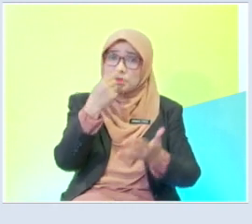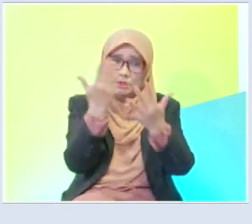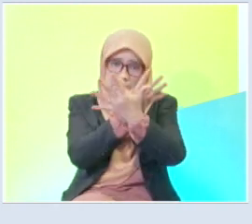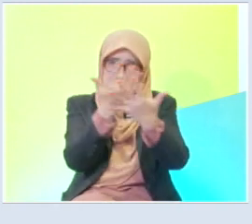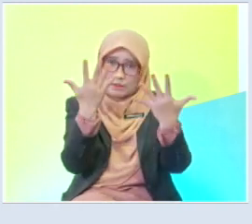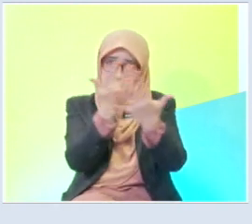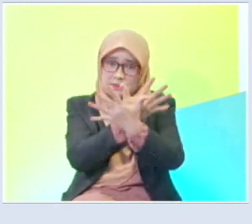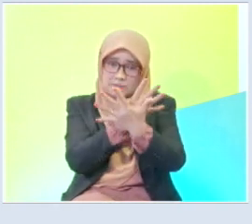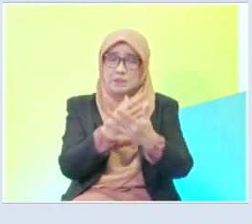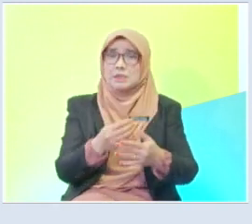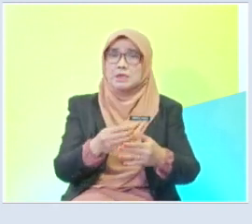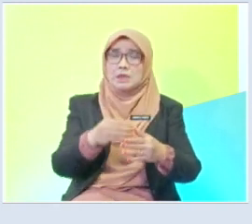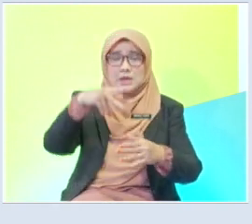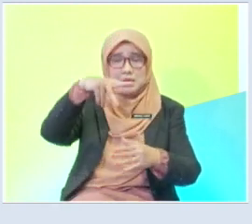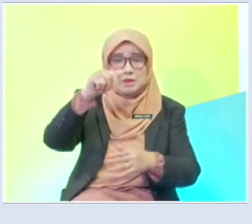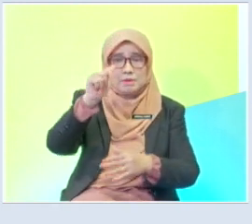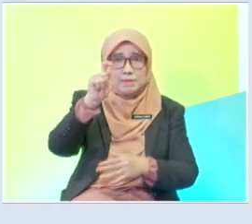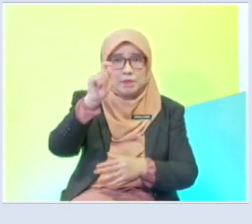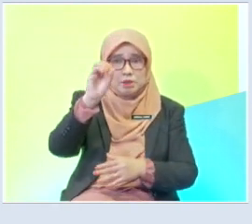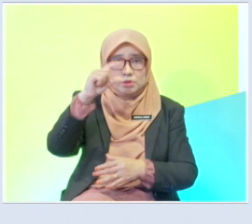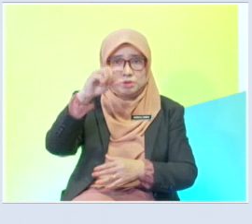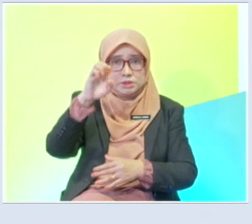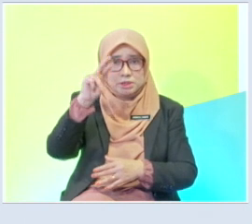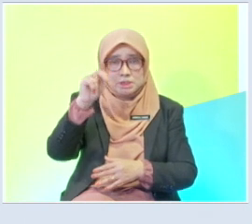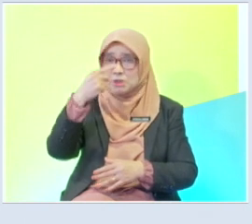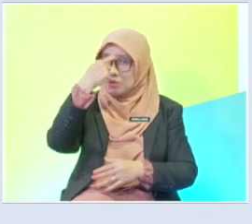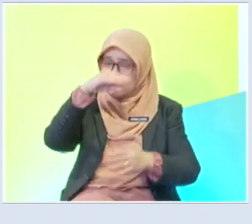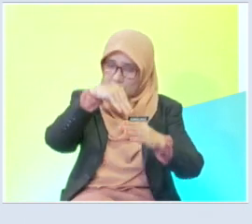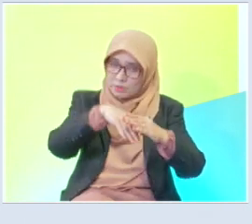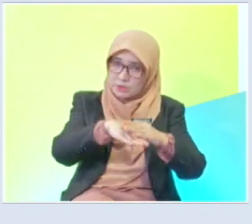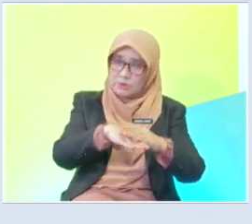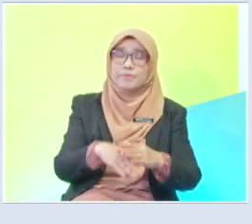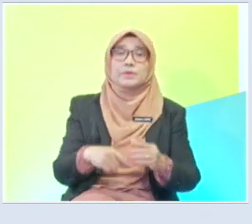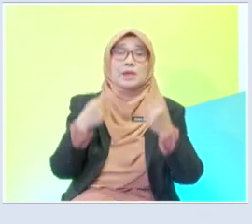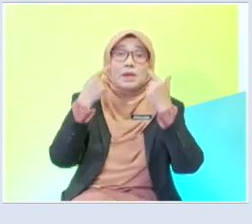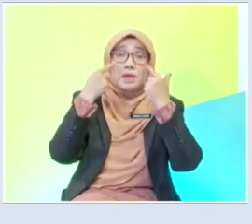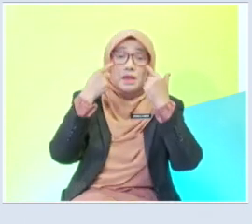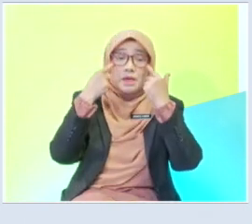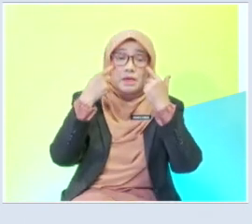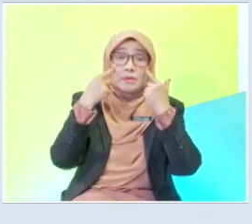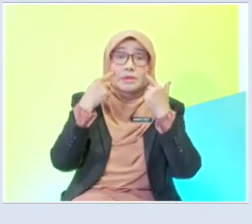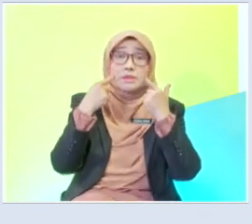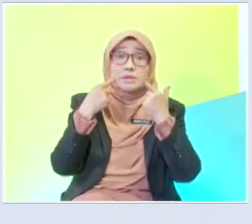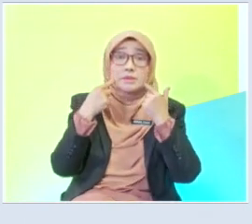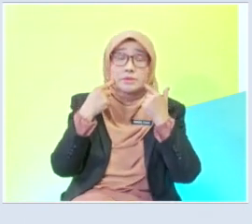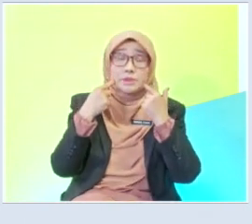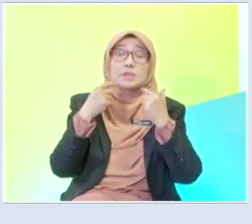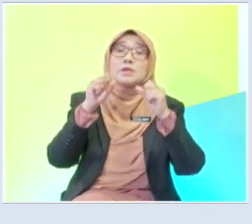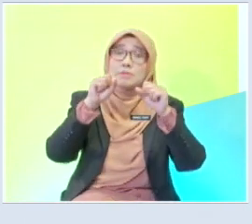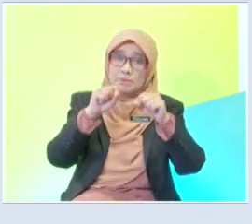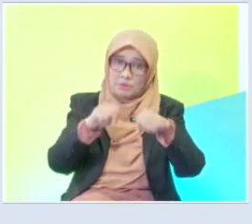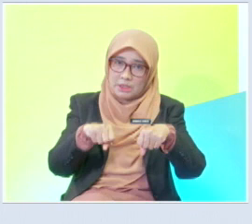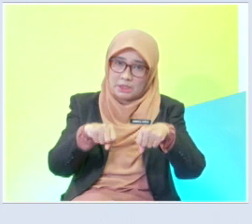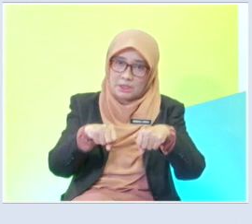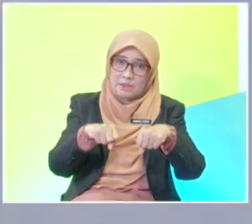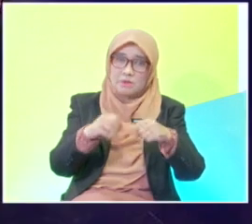mata berfungsi sebagai antiseptik untuk memusnahkan mikroorganisma. Okey. Menarik betul, cikgu. Dalam kita ada barisan